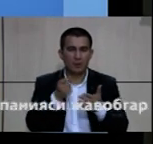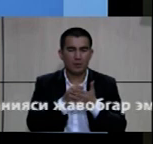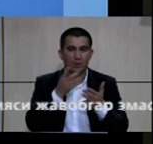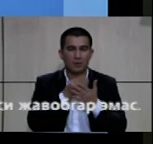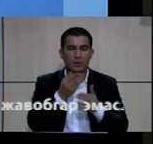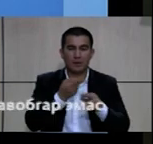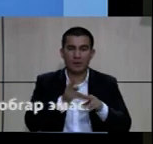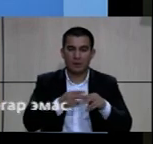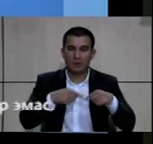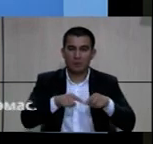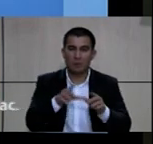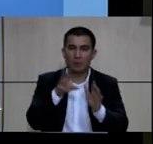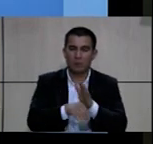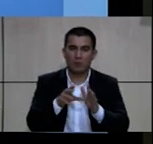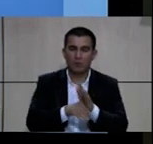tuzilgan vakili.